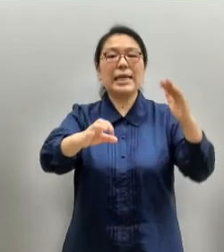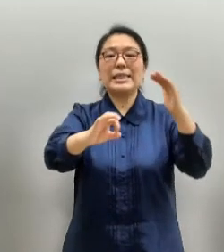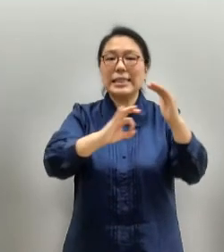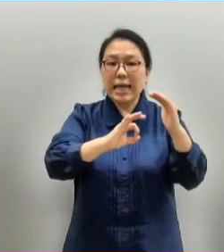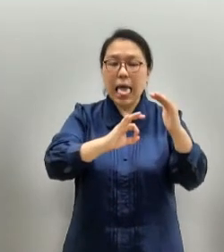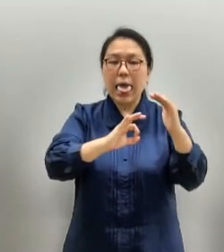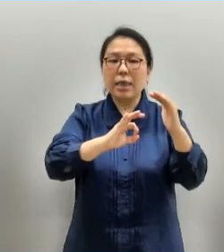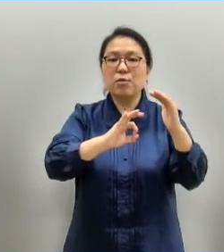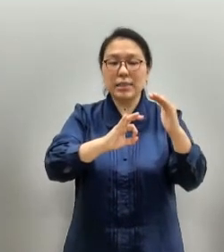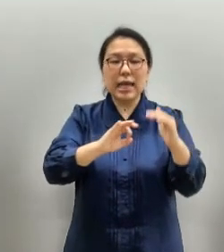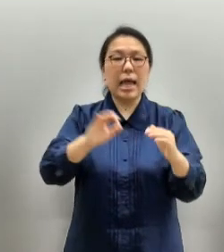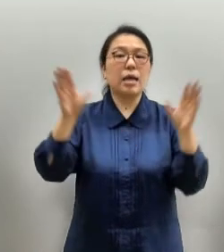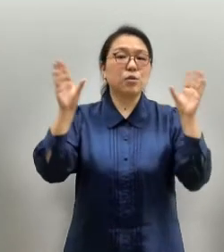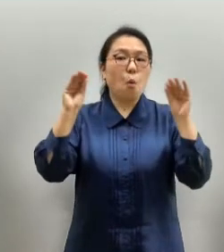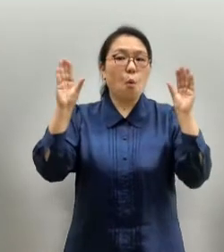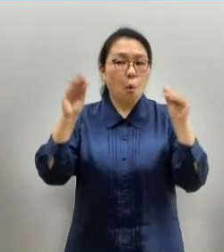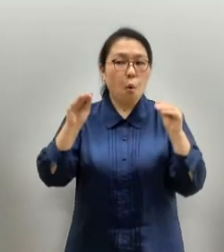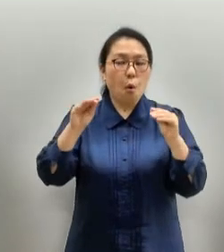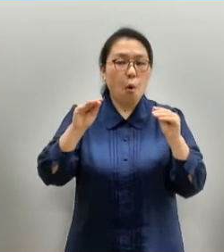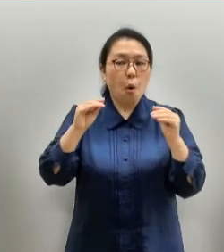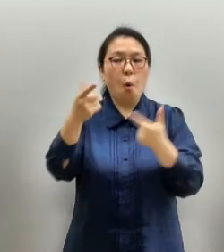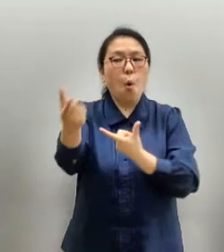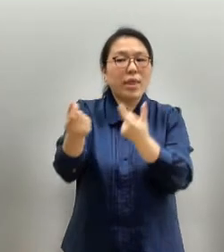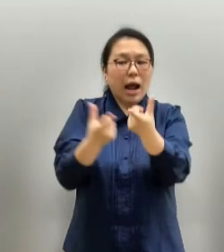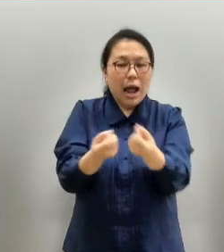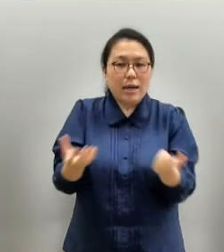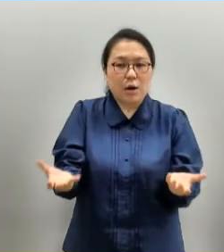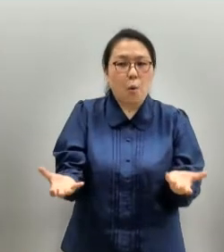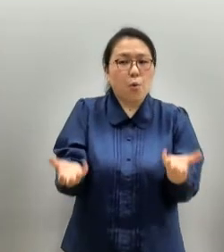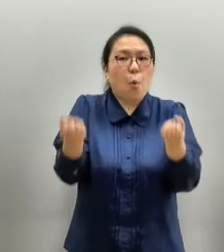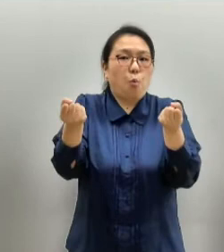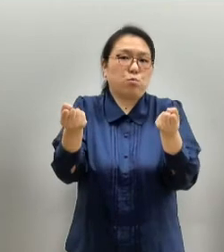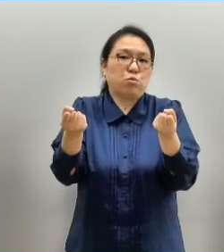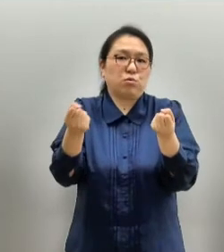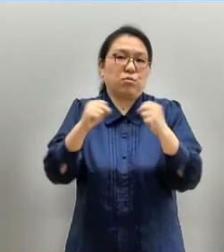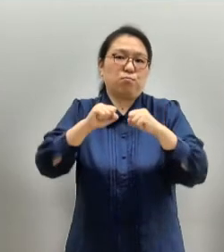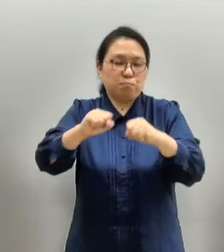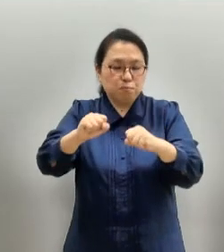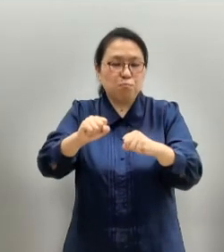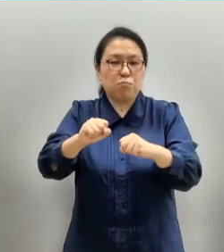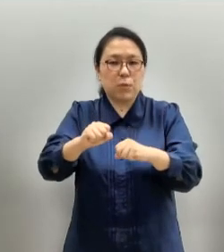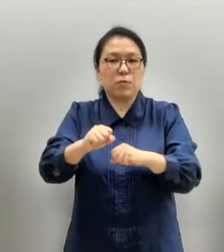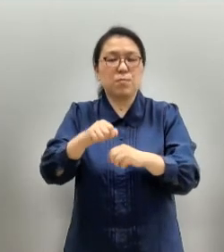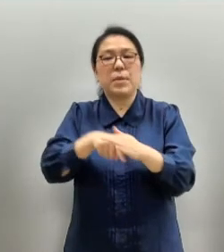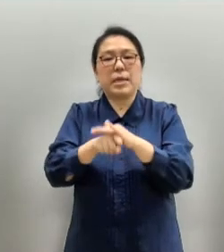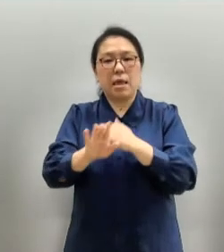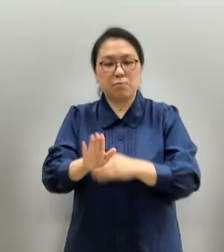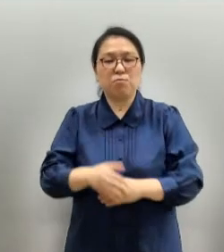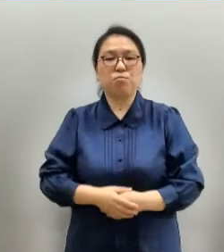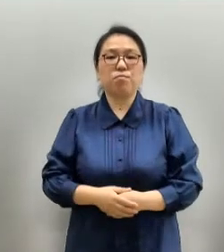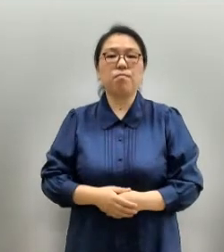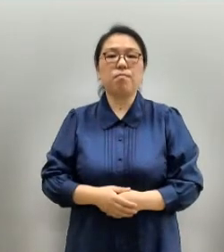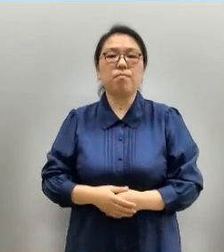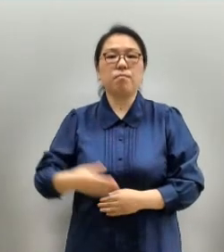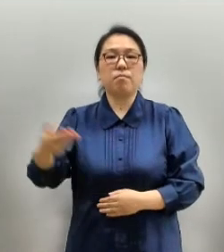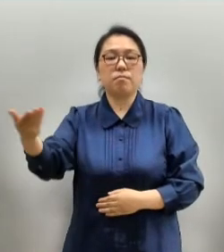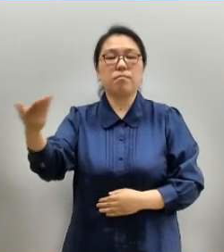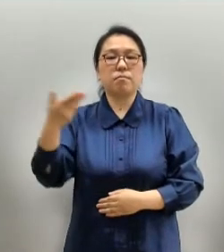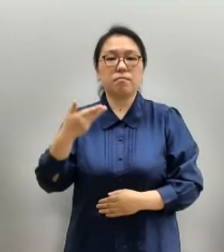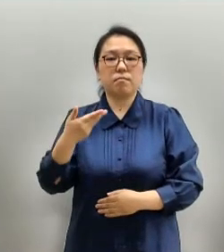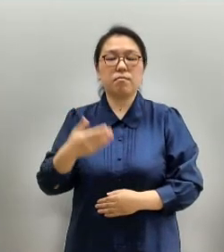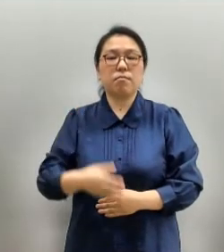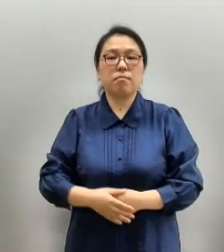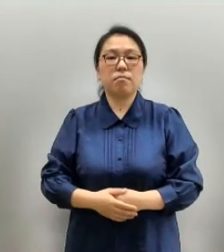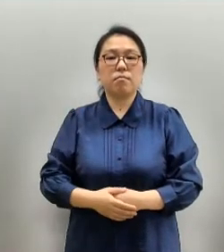というような意味が込められてございます。 この3番目は、